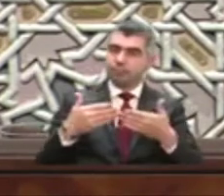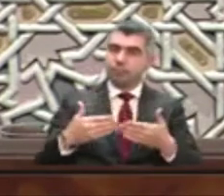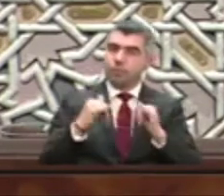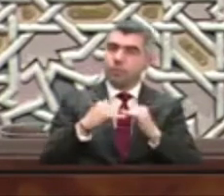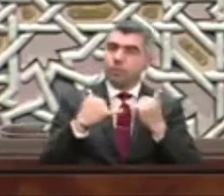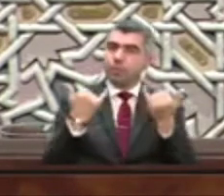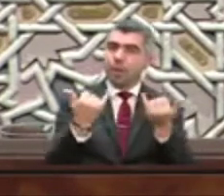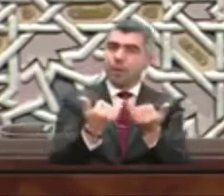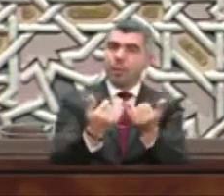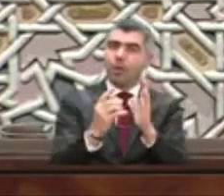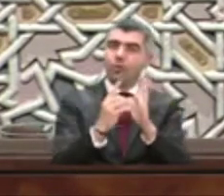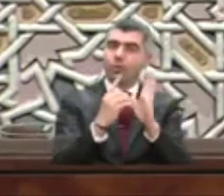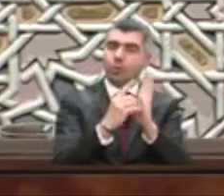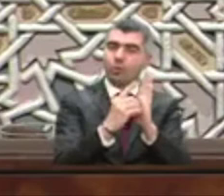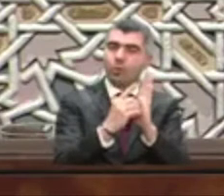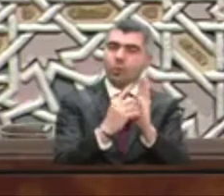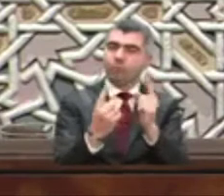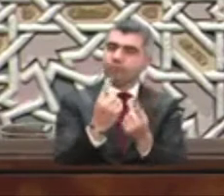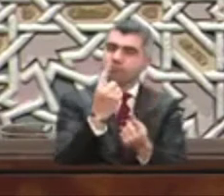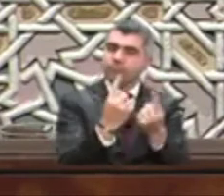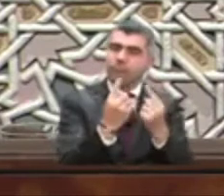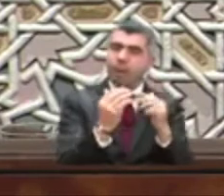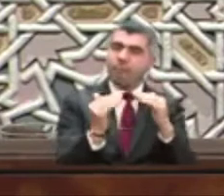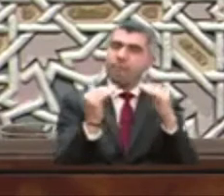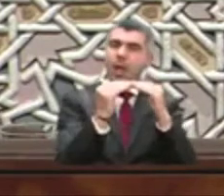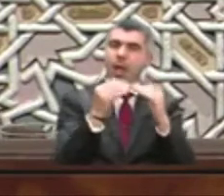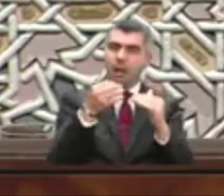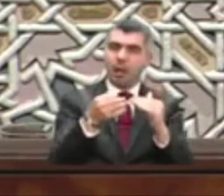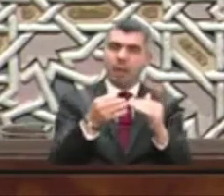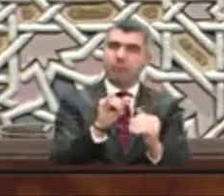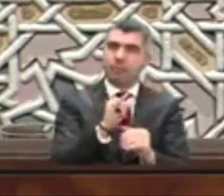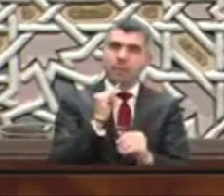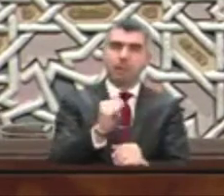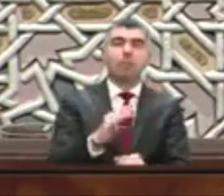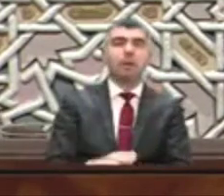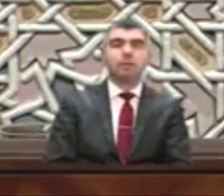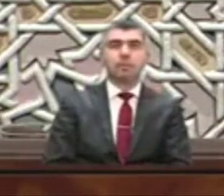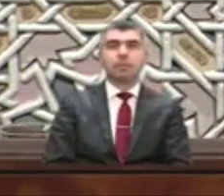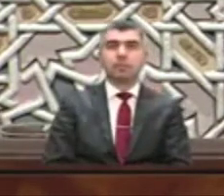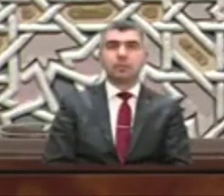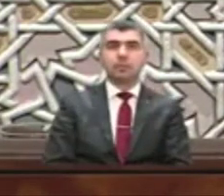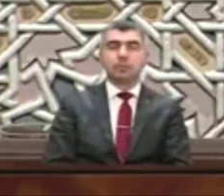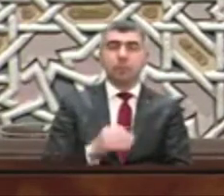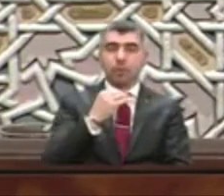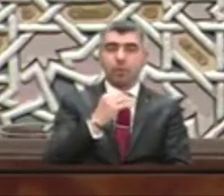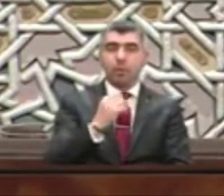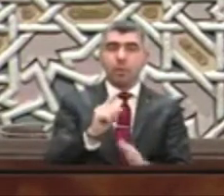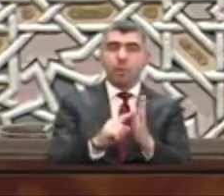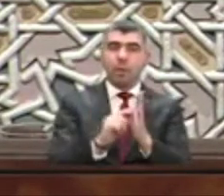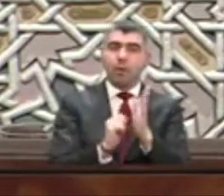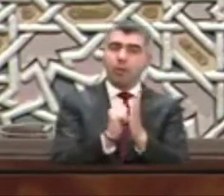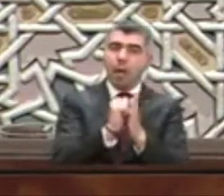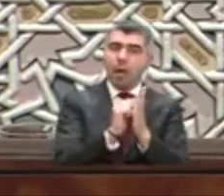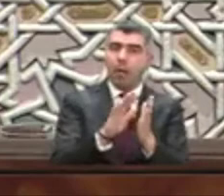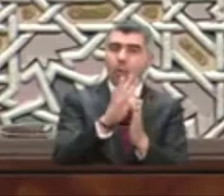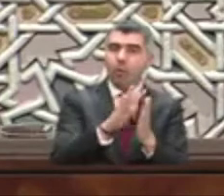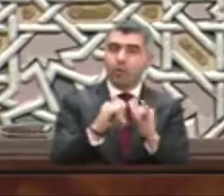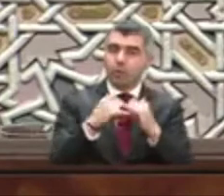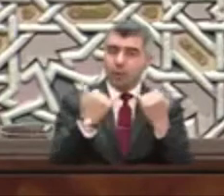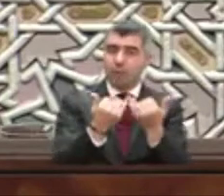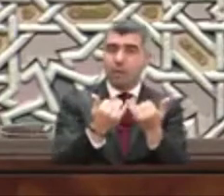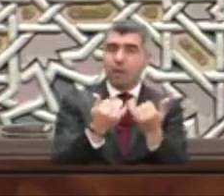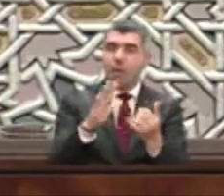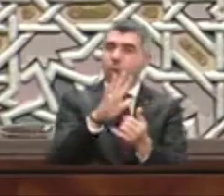دستوريه، راه يمكن نختلفوا يمكن نتفقوا، ولكن اللي ما نختلفوش عليه هو ان النجاح ديالها راه مسؤوليه ديالنا كاملين. ارجوكم